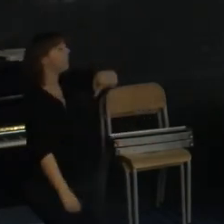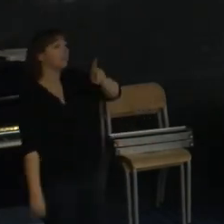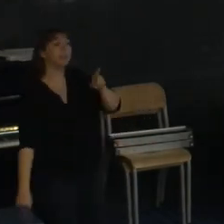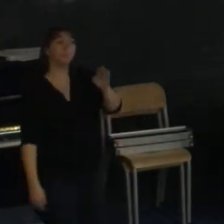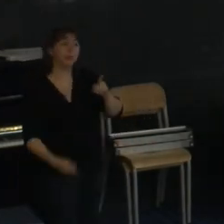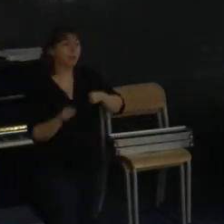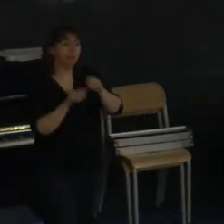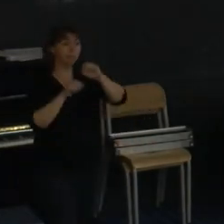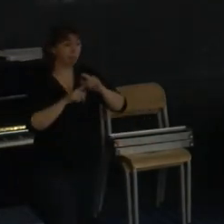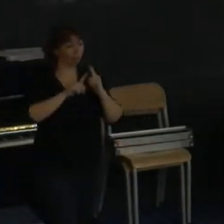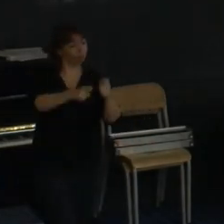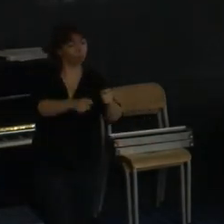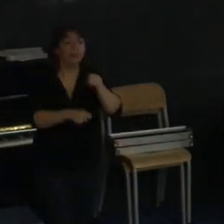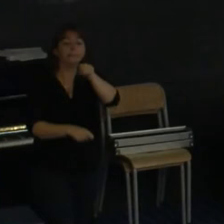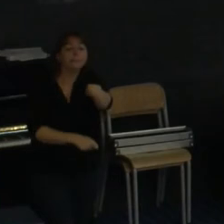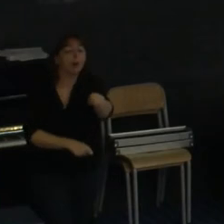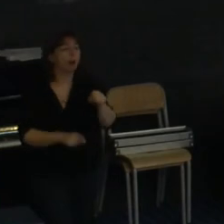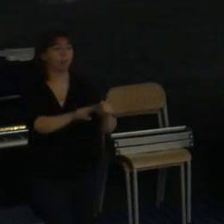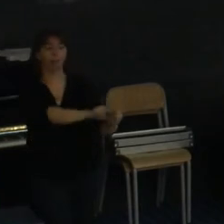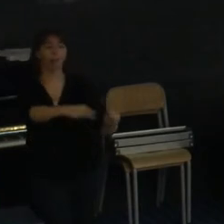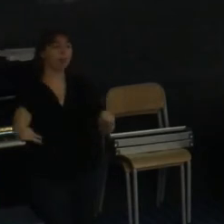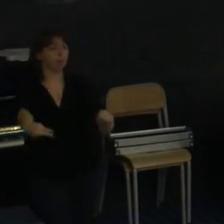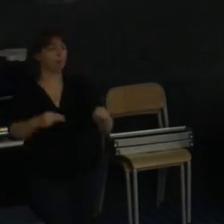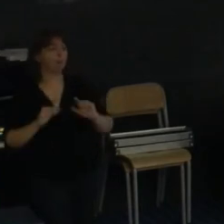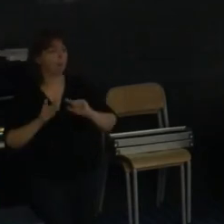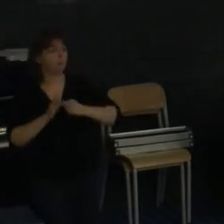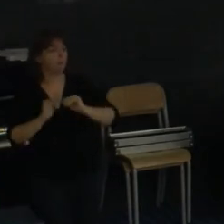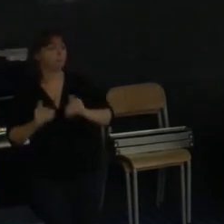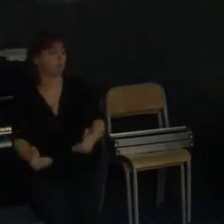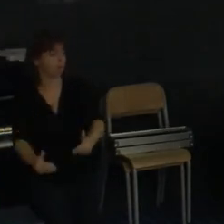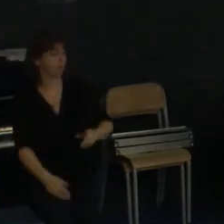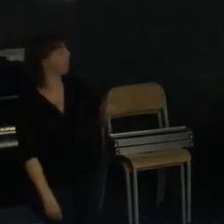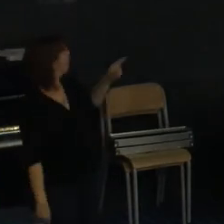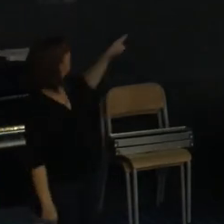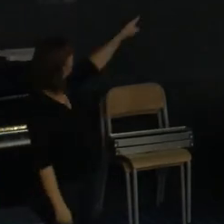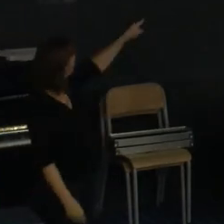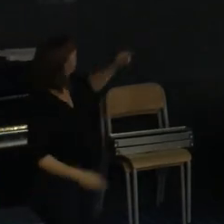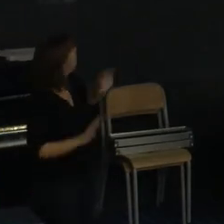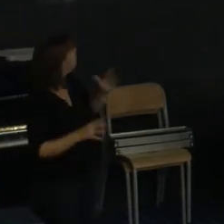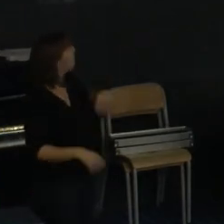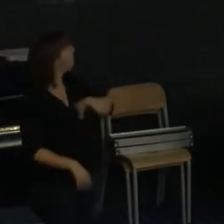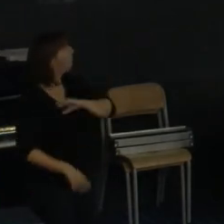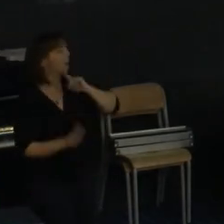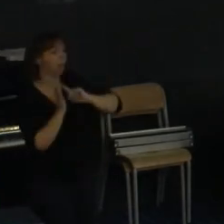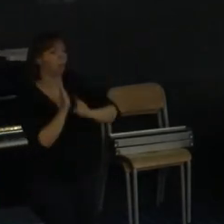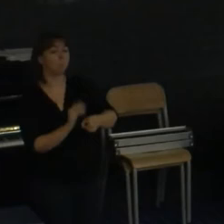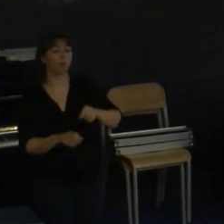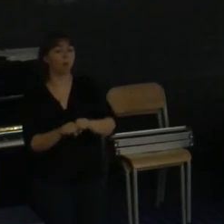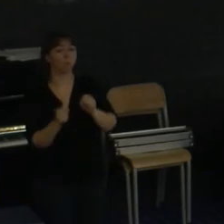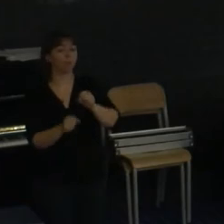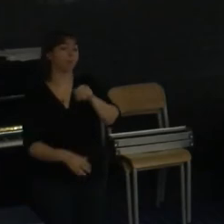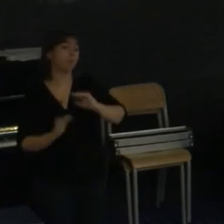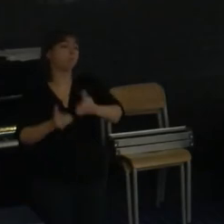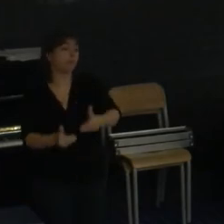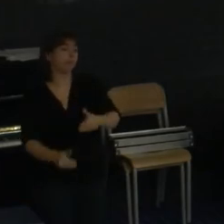le faire, on utilise simplement la commande break, ou B. La commande break vous permet d'ajouter un breakpoint,